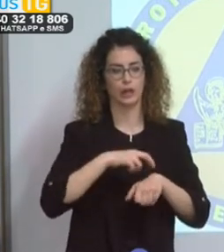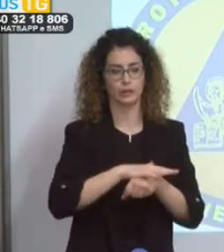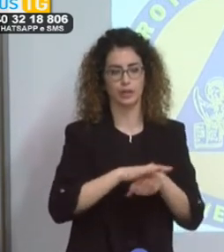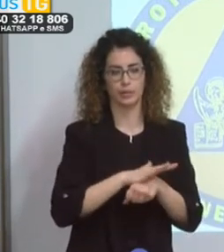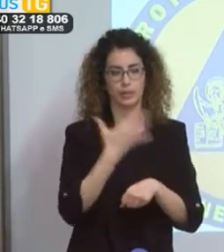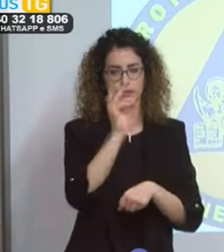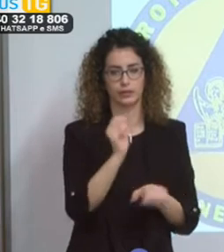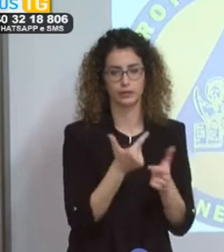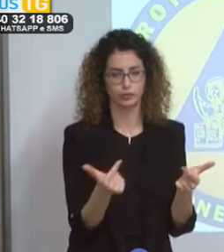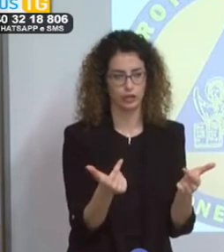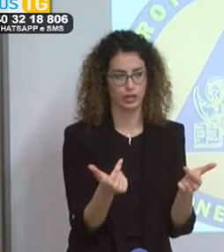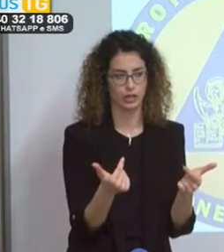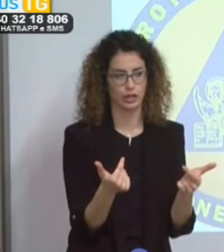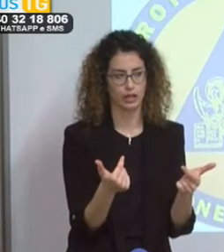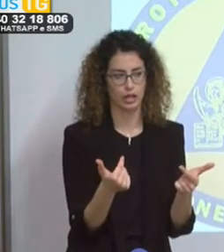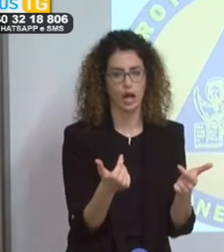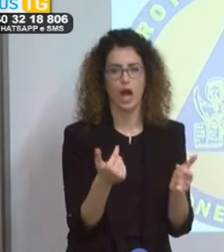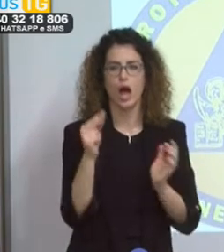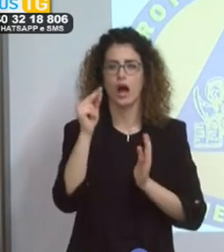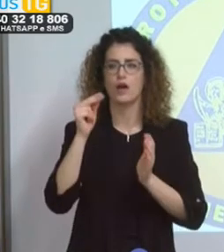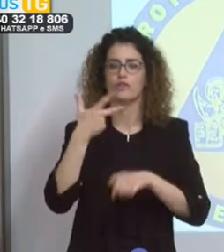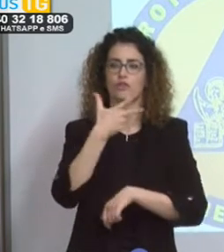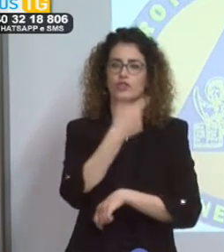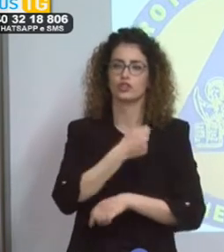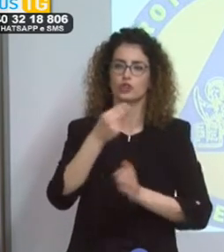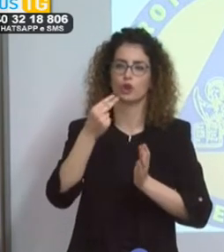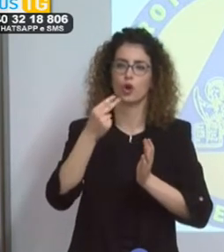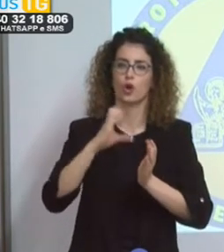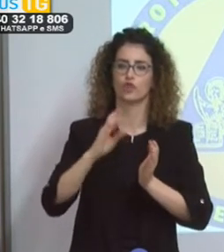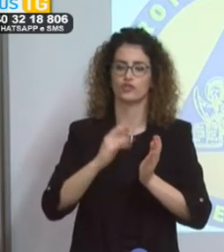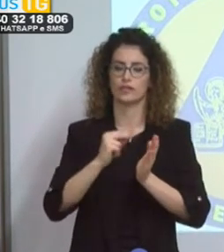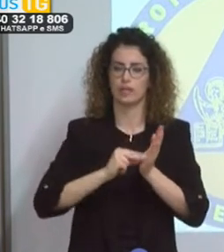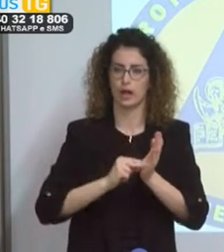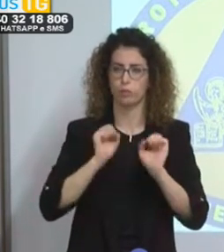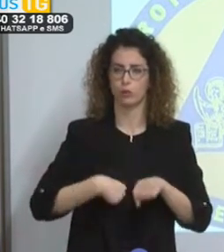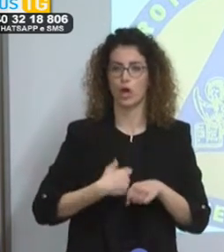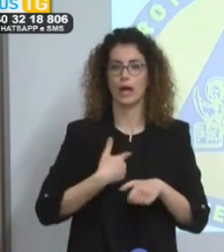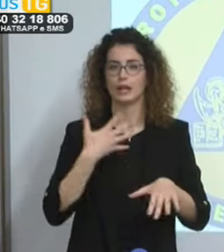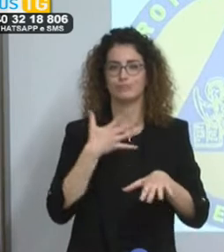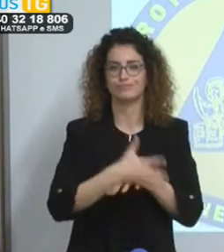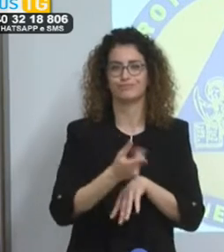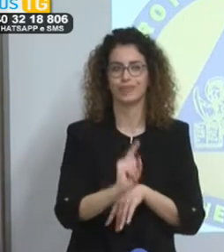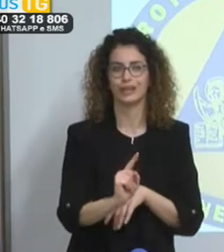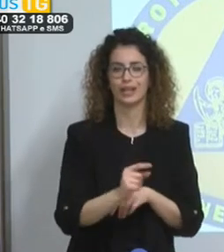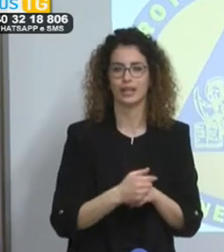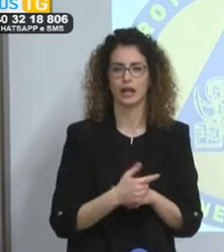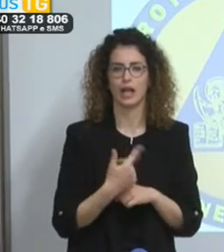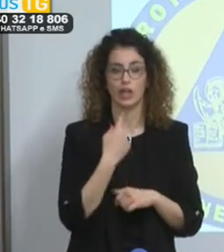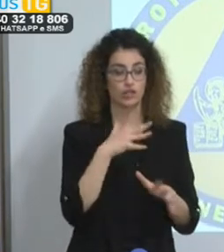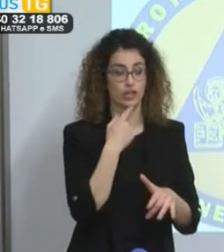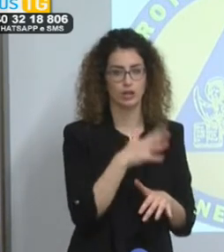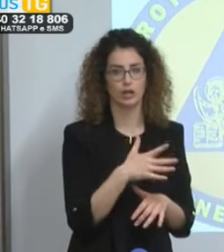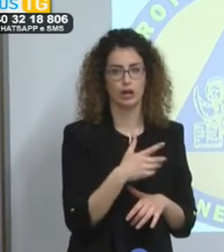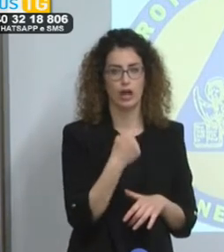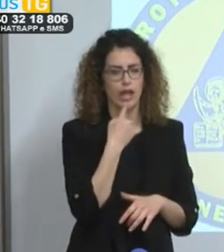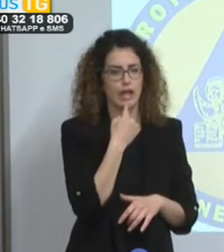possono... Ma il vaccino col codice fiscale lo possono fare? Non entrano, avevo già segnalato la cosa e me l'hanno... Non è... A chi l'hai segnalato?